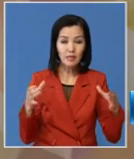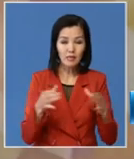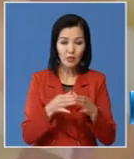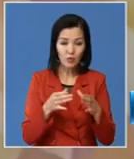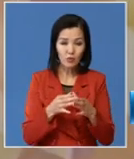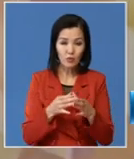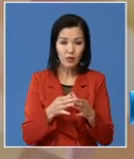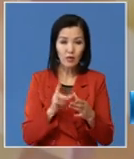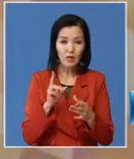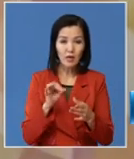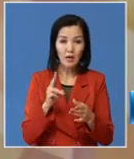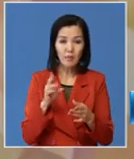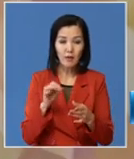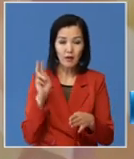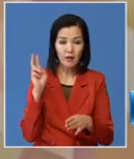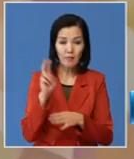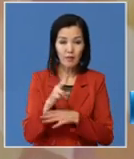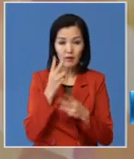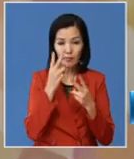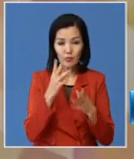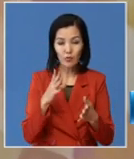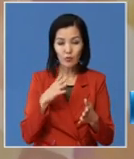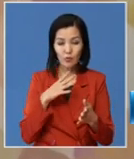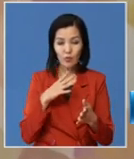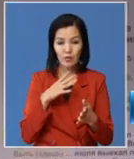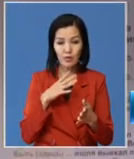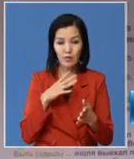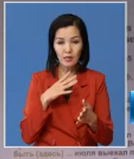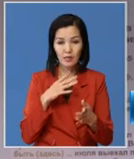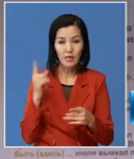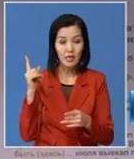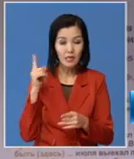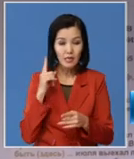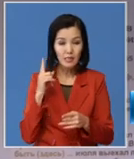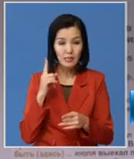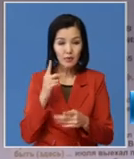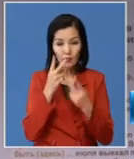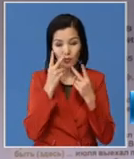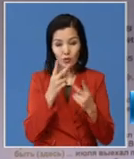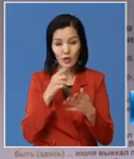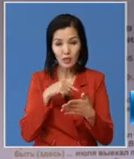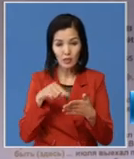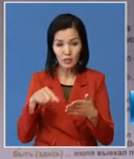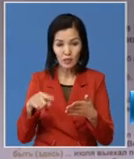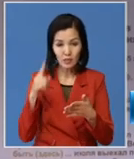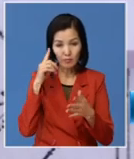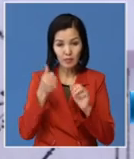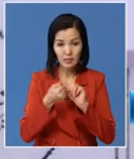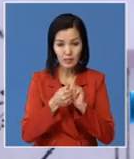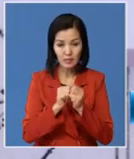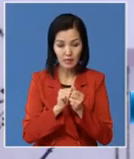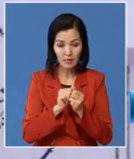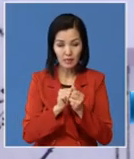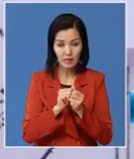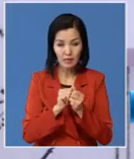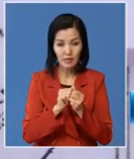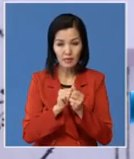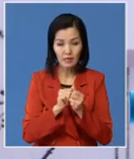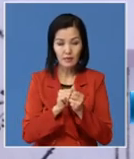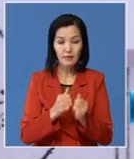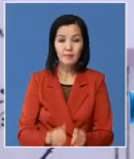аласұрып, шекарасқан миллиондаған халықтың зары көрсетілген. Көркем туынды желісі жаудан именбеген, намыс жолында астындағы жалғыз атына